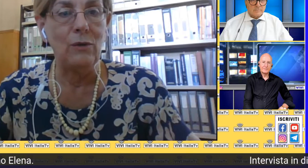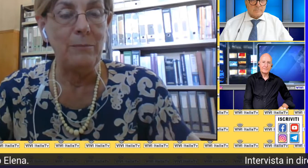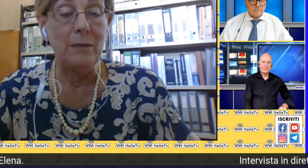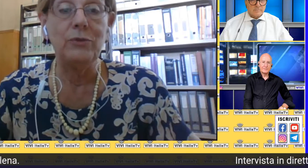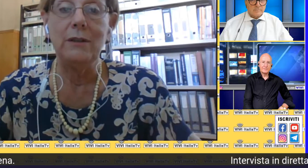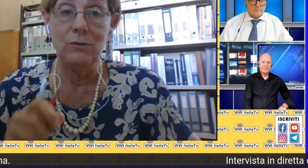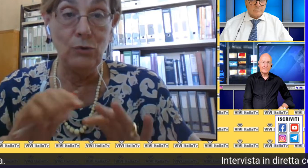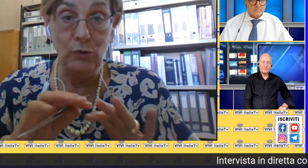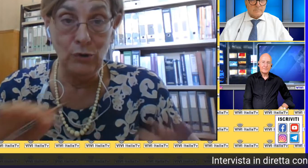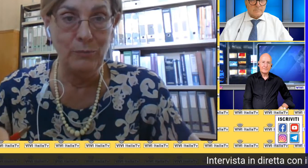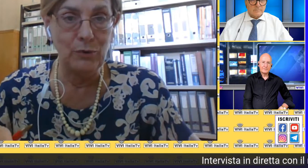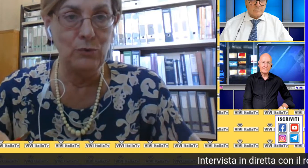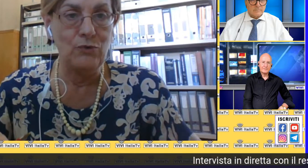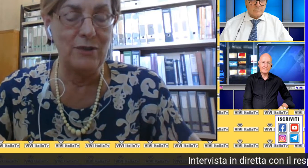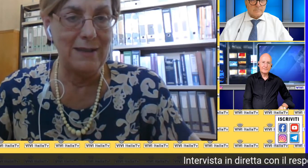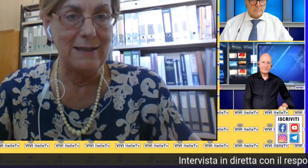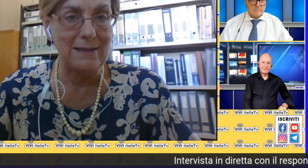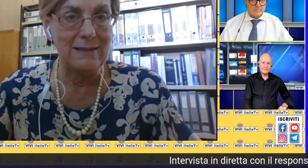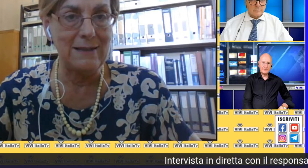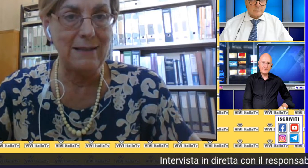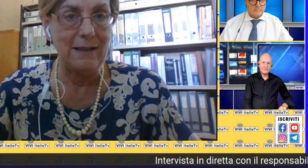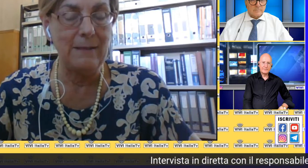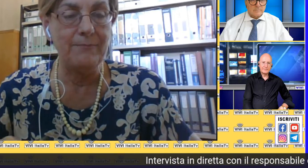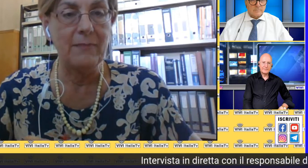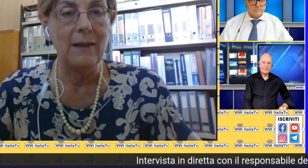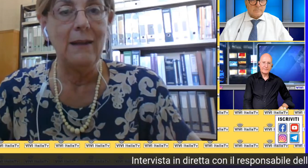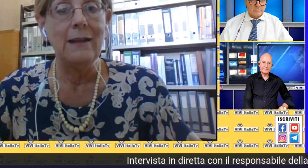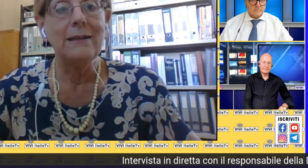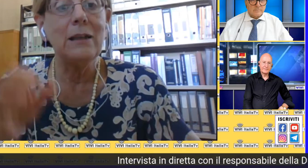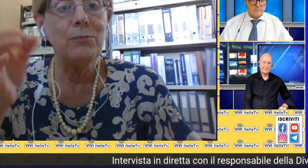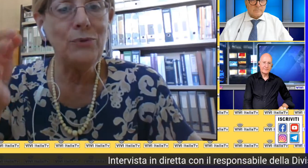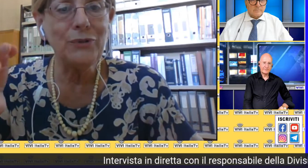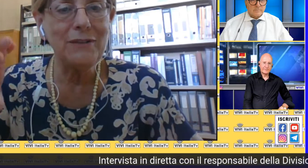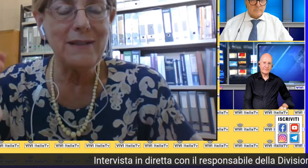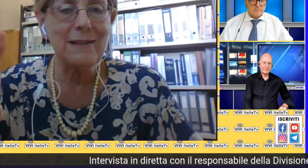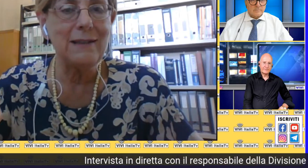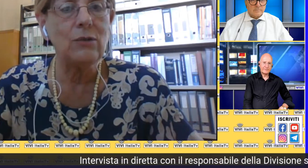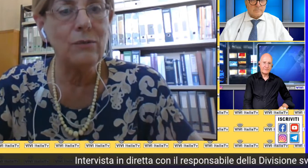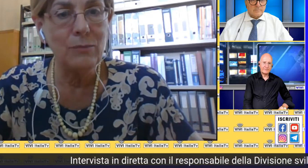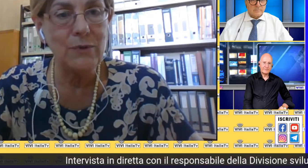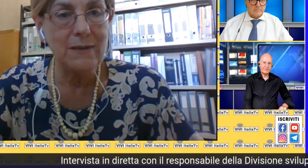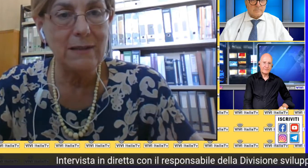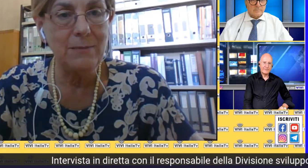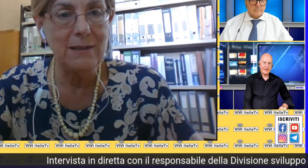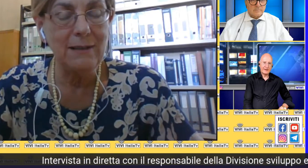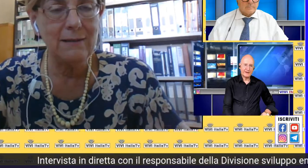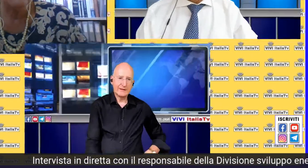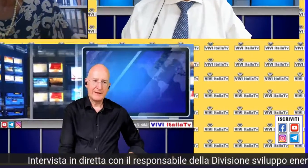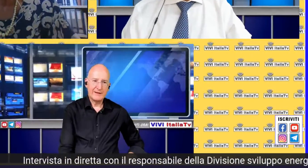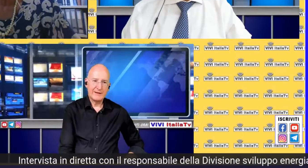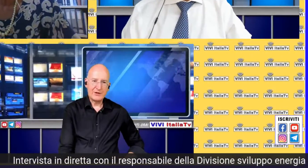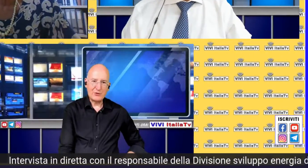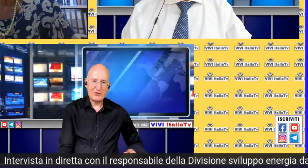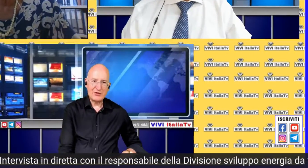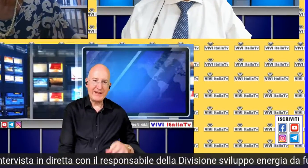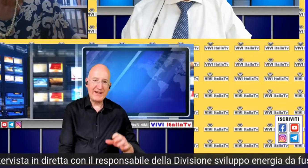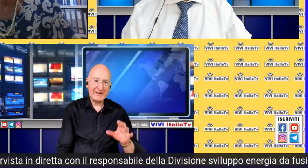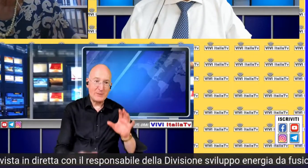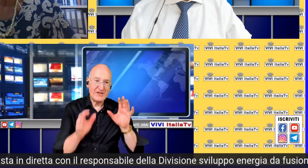questo lo abbiamo detto, non produce gas serra. Dal punto di vista dei combustibili...